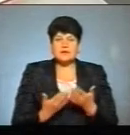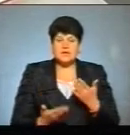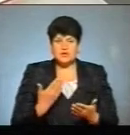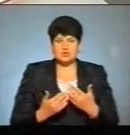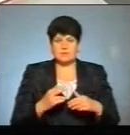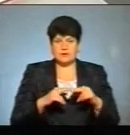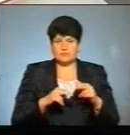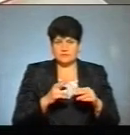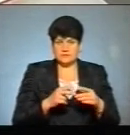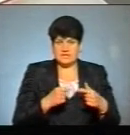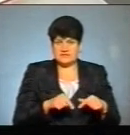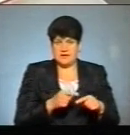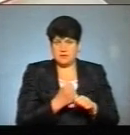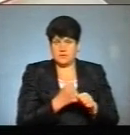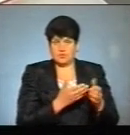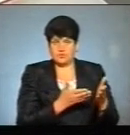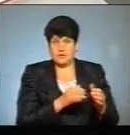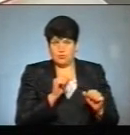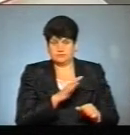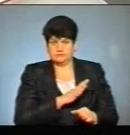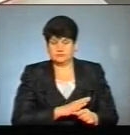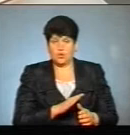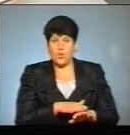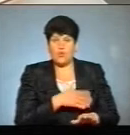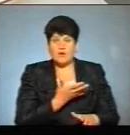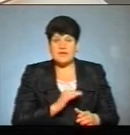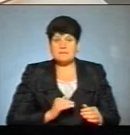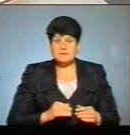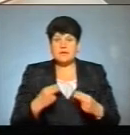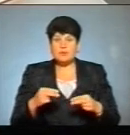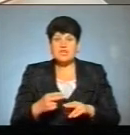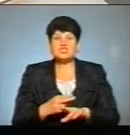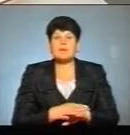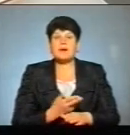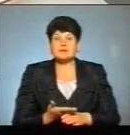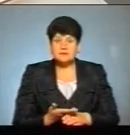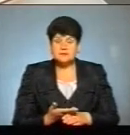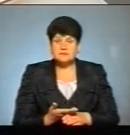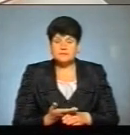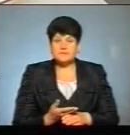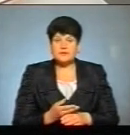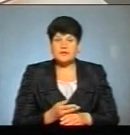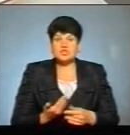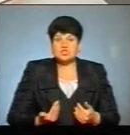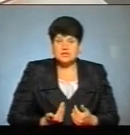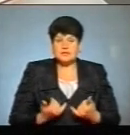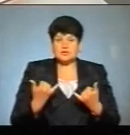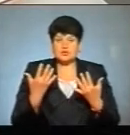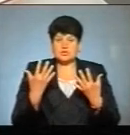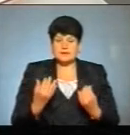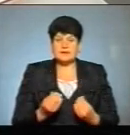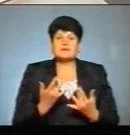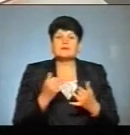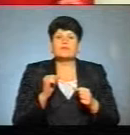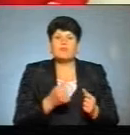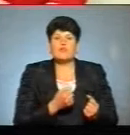вона до сих пір працює, вони можуть витримати довго. А є підприємець, який продає шкарпетки. І вона жила тільки на сьогоднішній день. Скільки вона